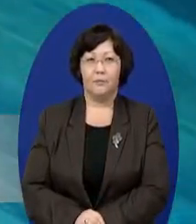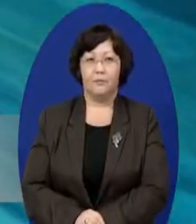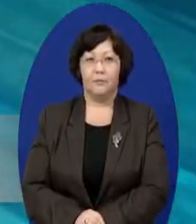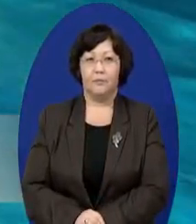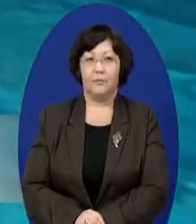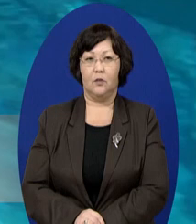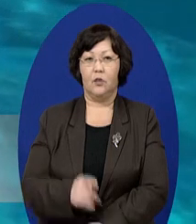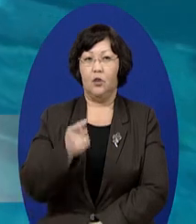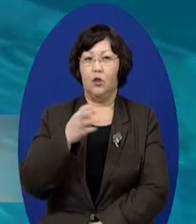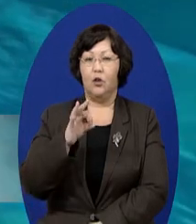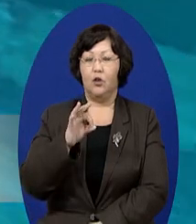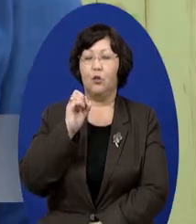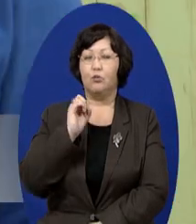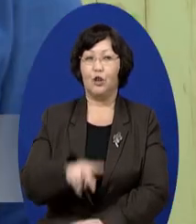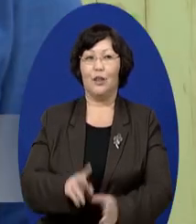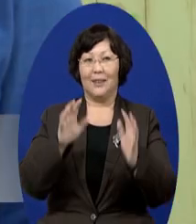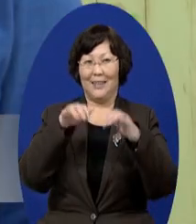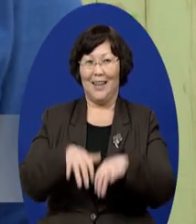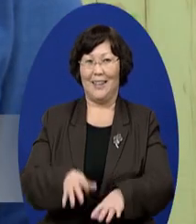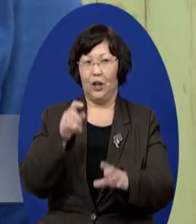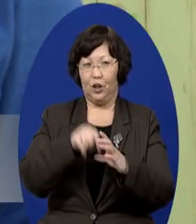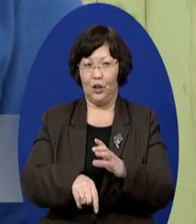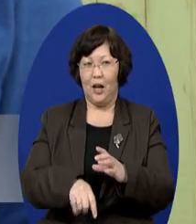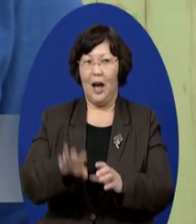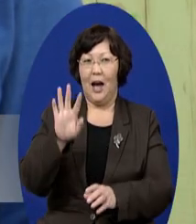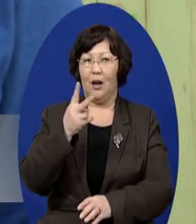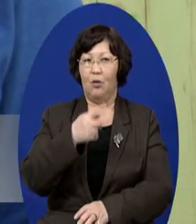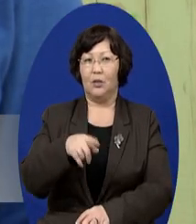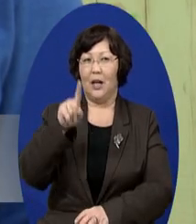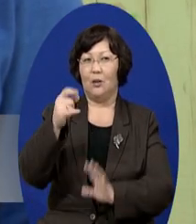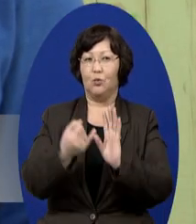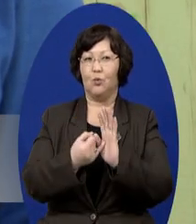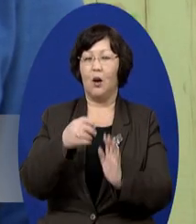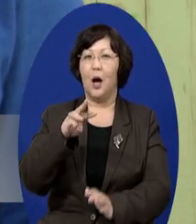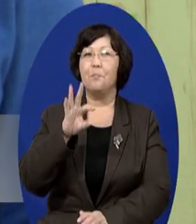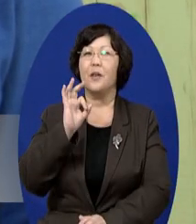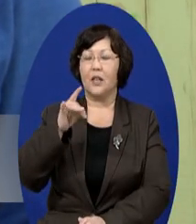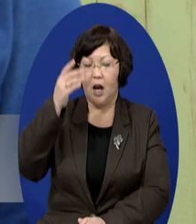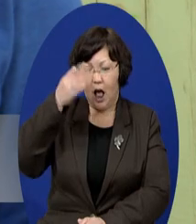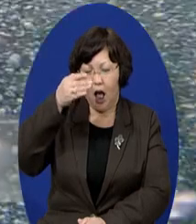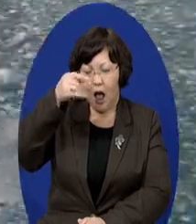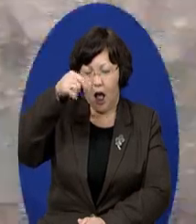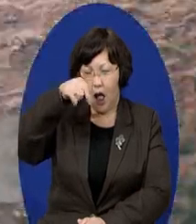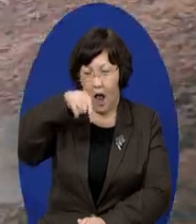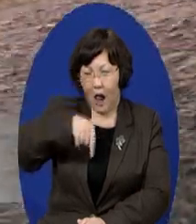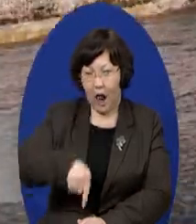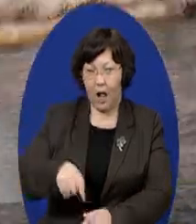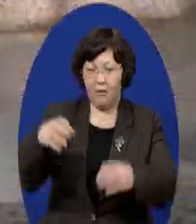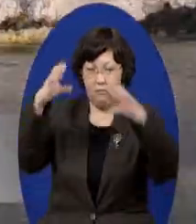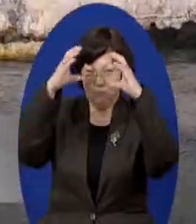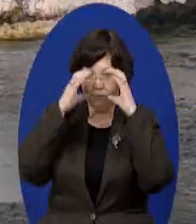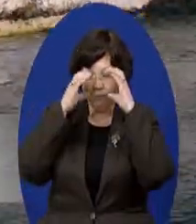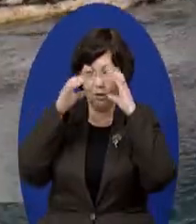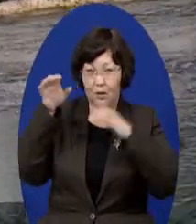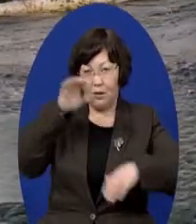Хөвсгөл талайд бол одоо татан гарах ажиллагаанд бол 12-16 метрийн гүнд бол одоо ажиллагааг бол зохион байгуулсан. Тэгээд одоо